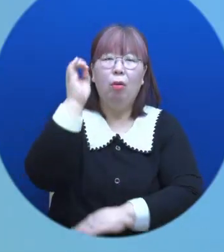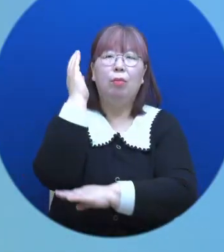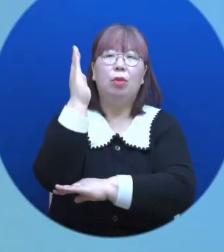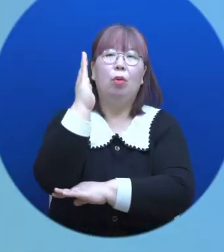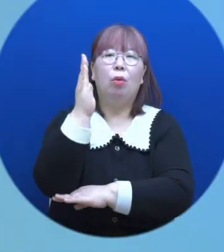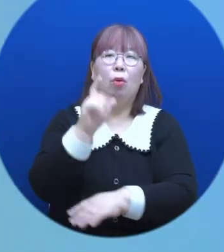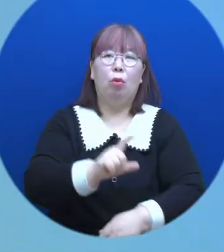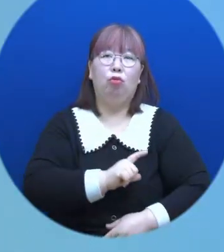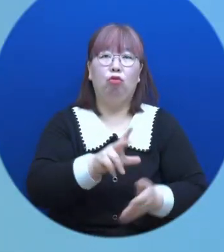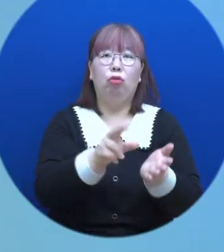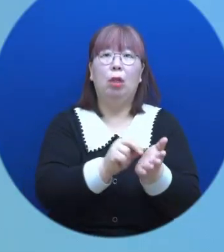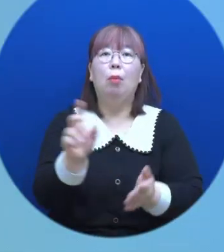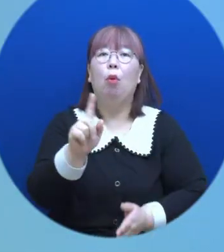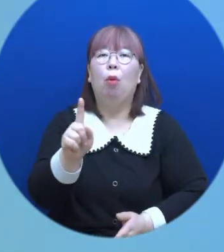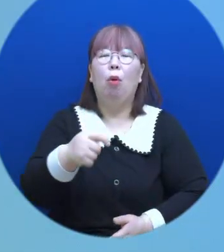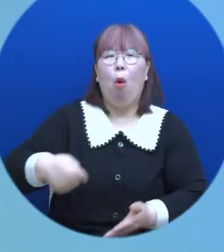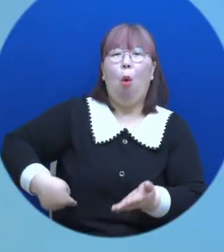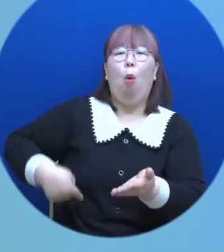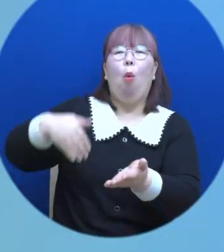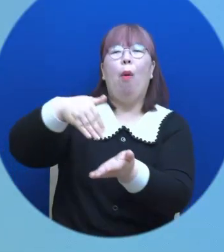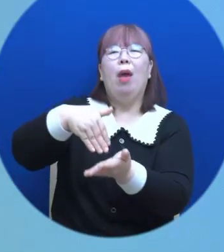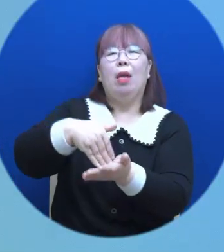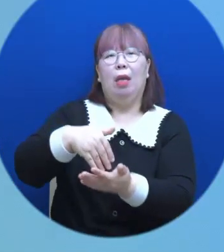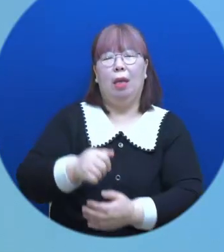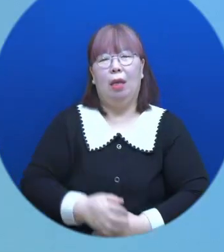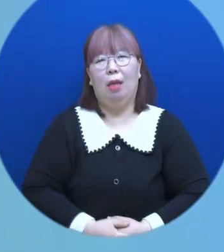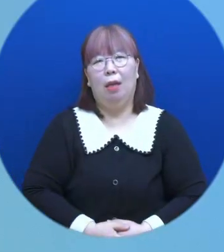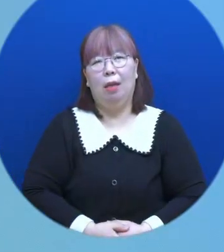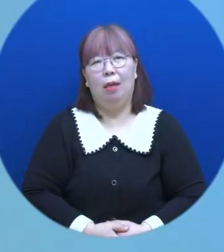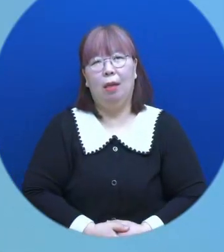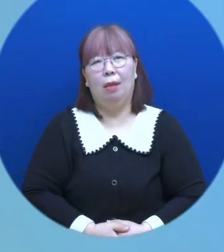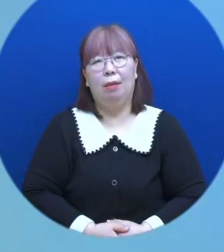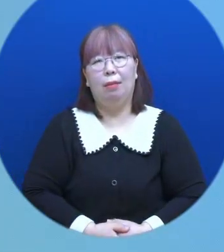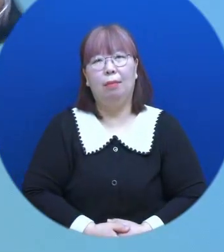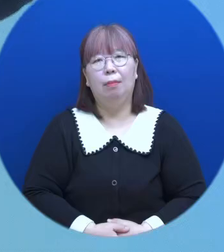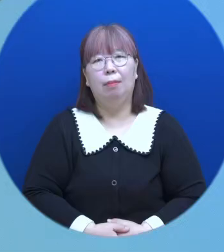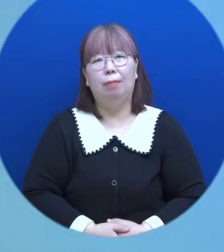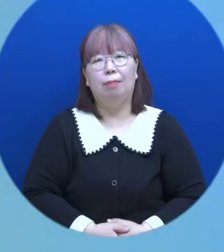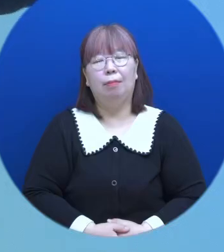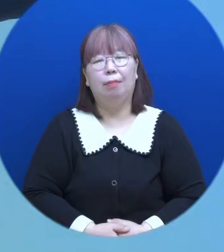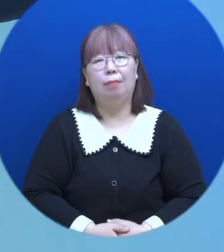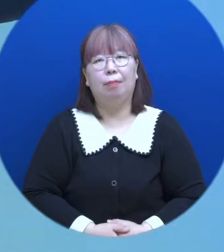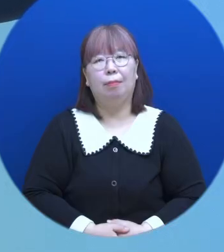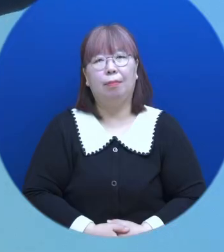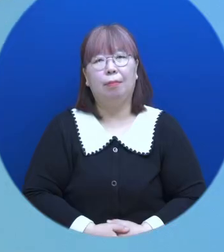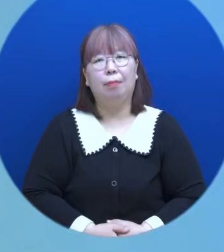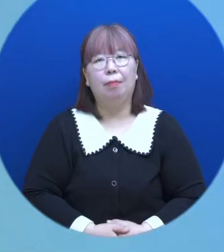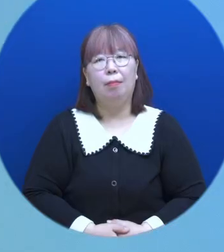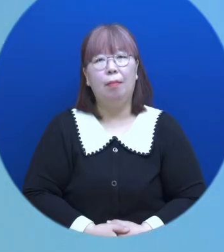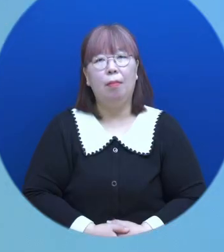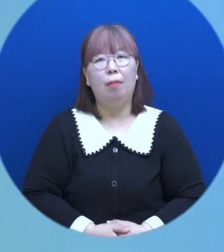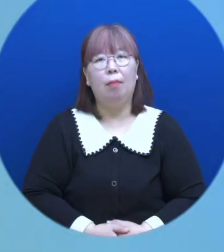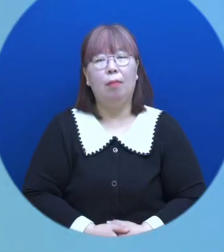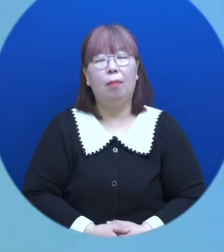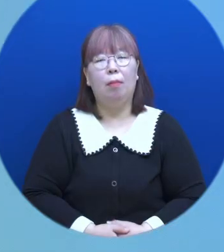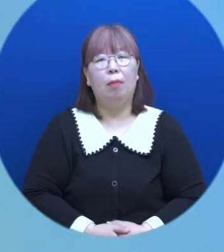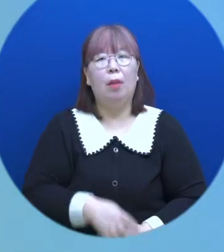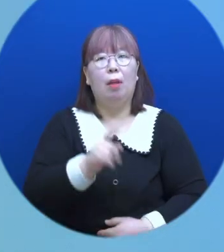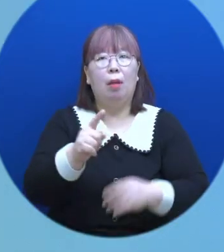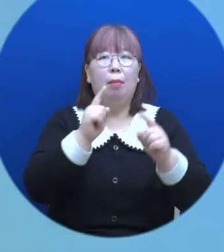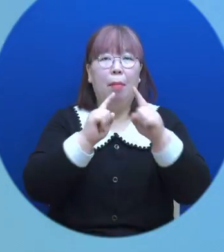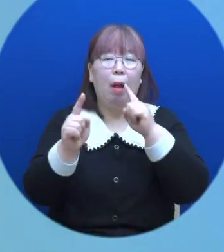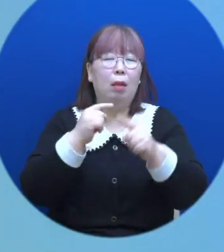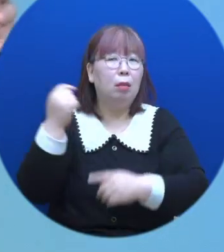주제가 회개였다. 그 말이죠. 자, 그러면 이 말씀을 듣고